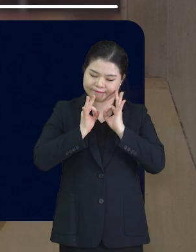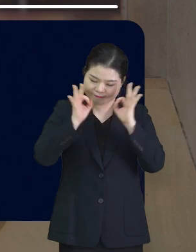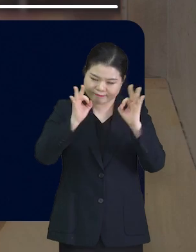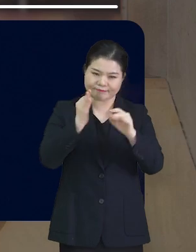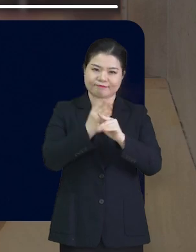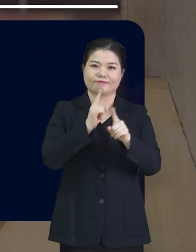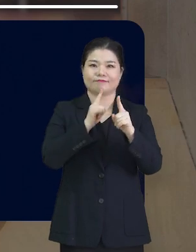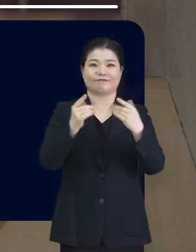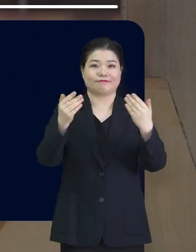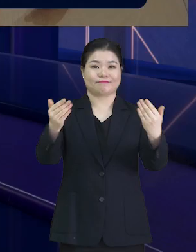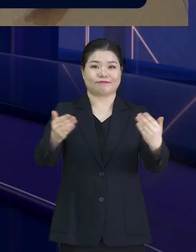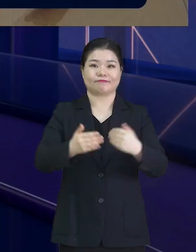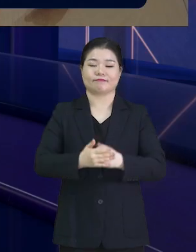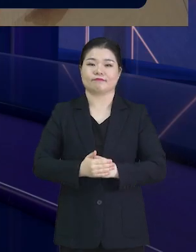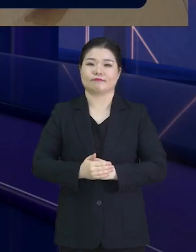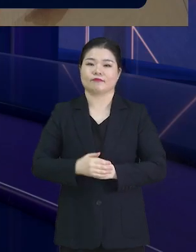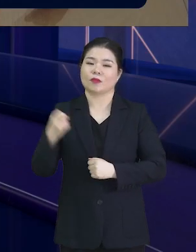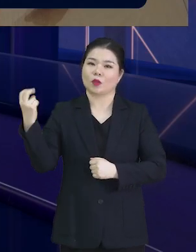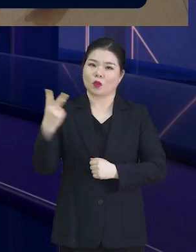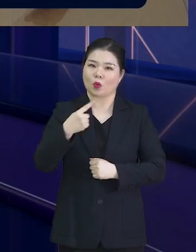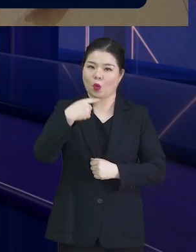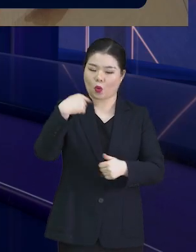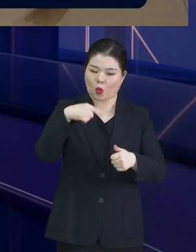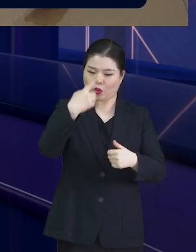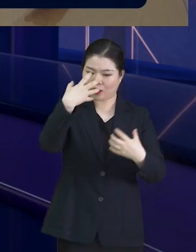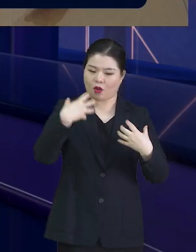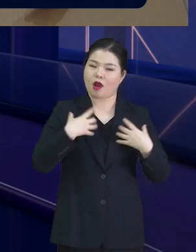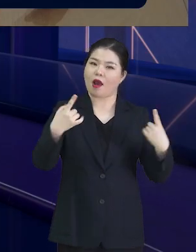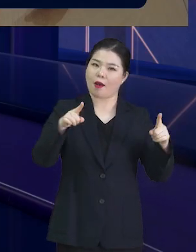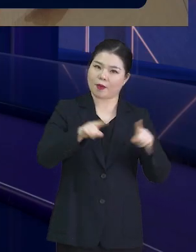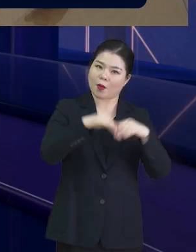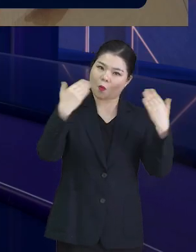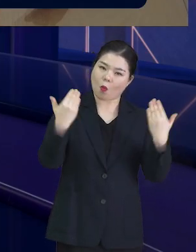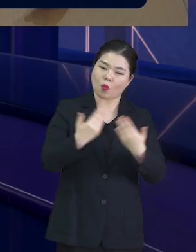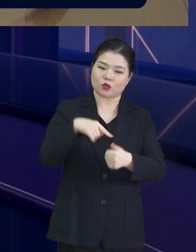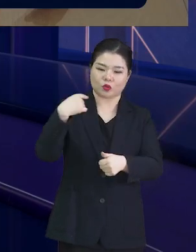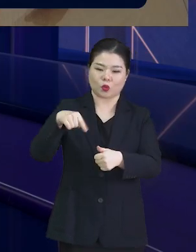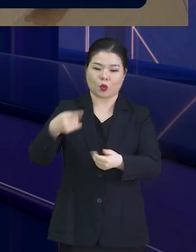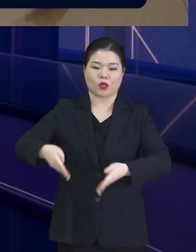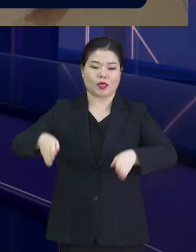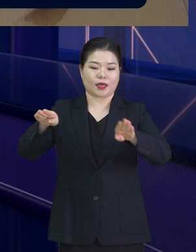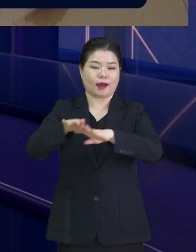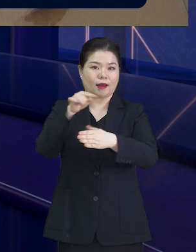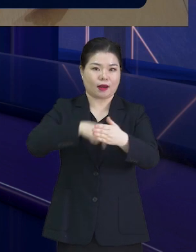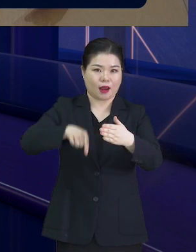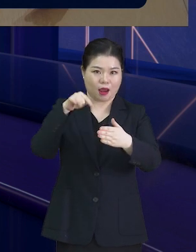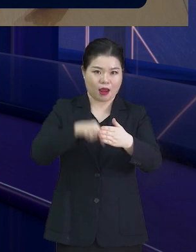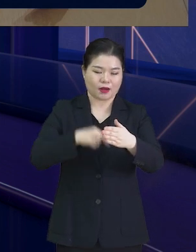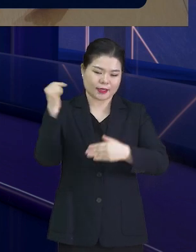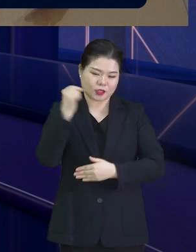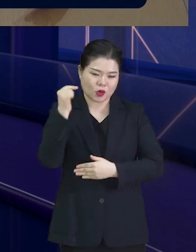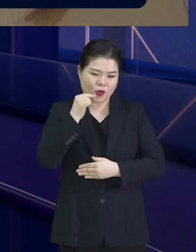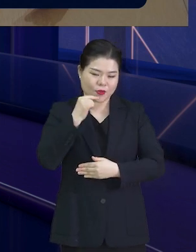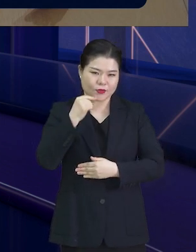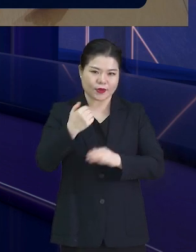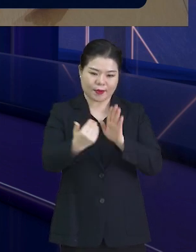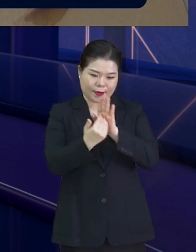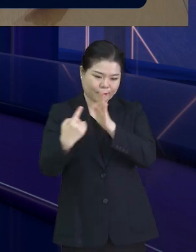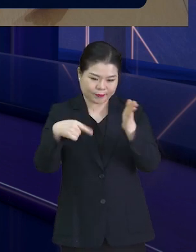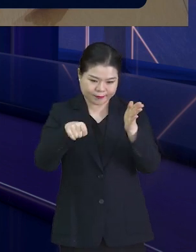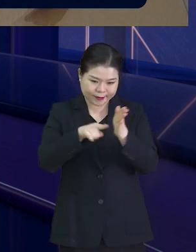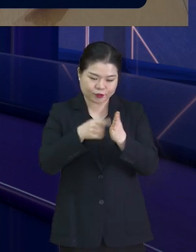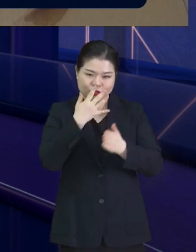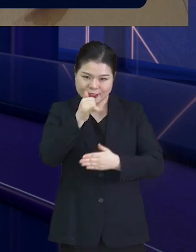최선을 다하고 있습니다. 더불어 교육청과 함께 모든 교육기관 내에서 방역지침을 철저하게 지켜줄 수